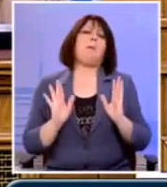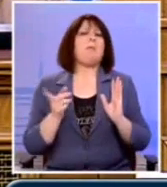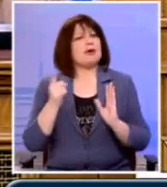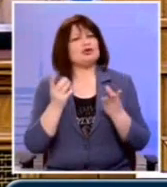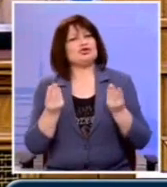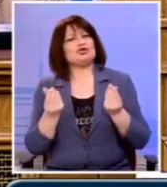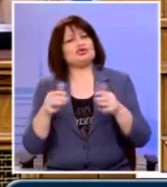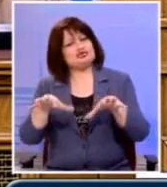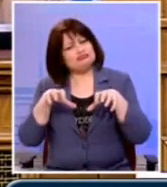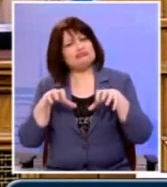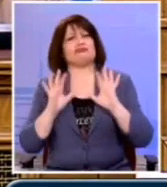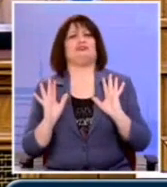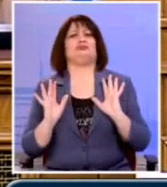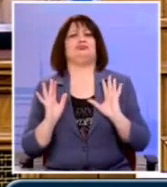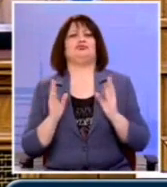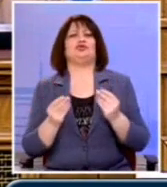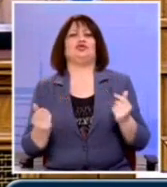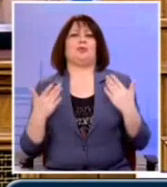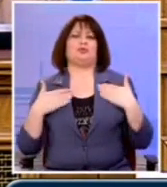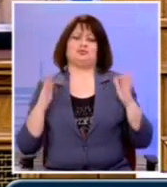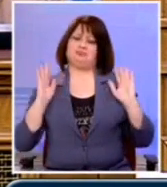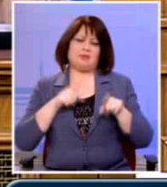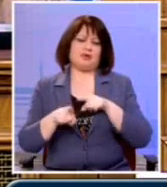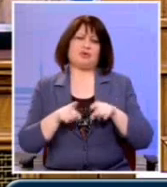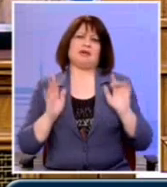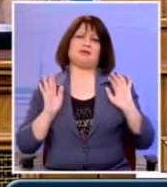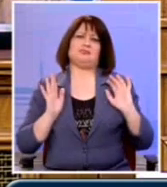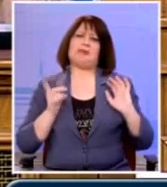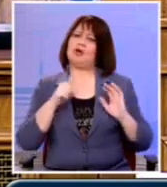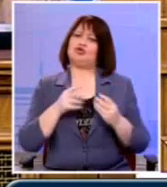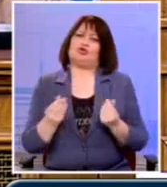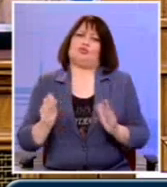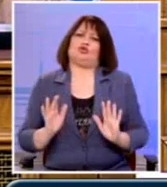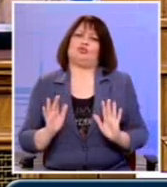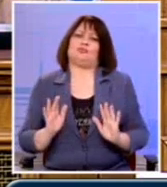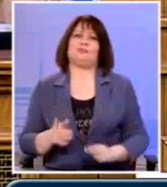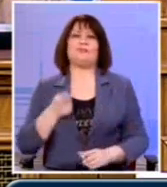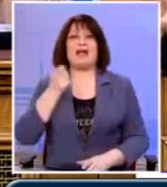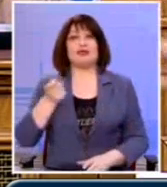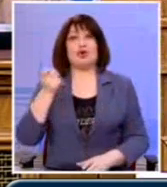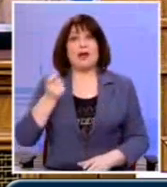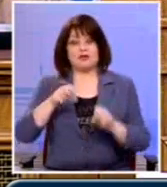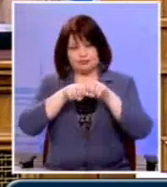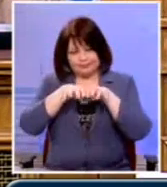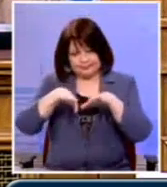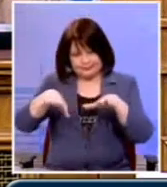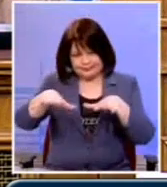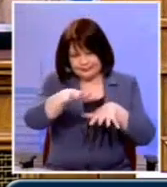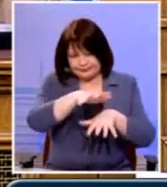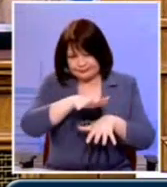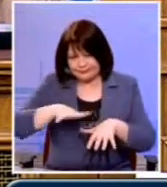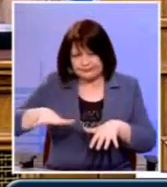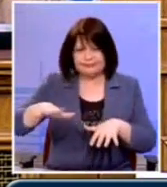ποτέ να αποπληρώσουν τα δάνειά σου. Τελείωσε. Εσύ δεν έχεις καμία σχέση μαζί τους πλέον. Αυτό το χρέος έχει διασπαρθεί. Έχει πάει σε όλο το